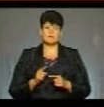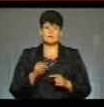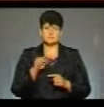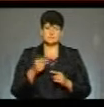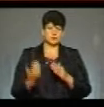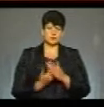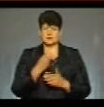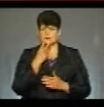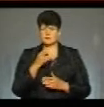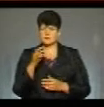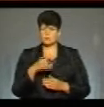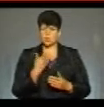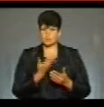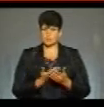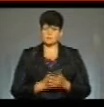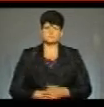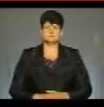випуску дивіться про таке.